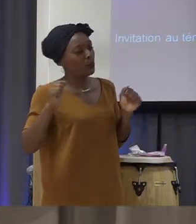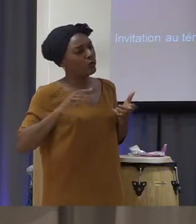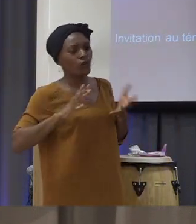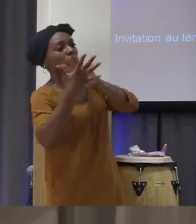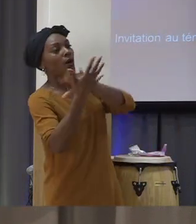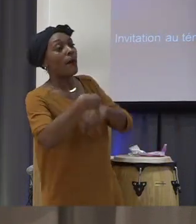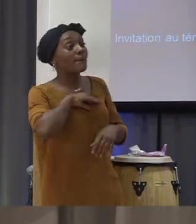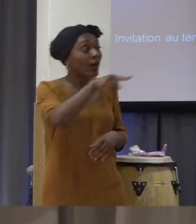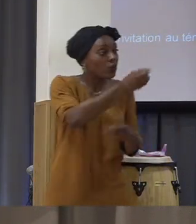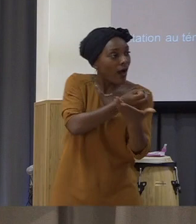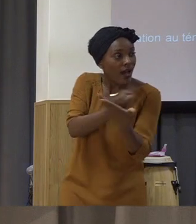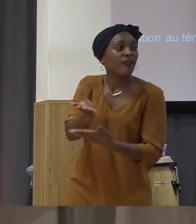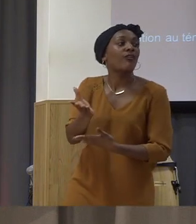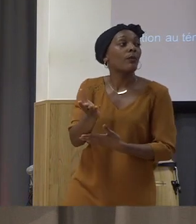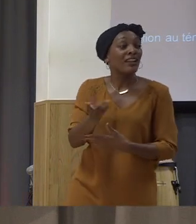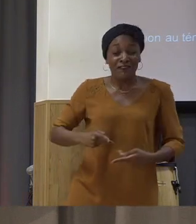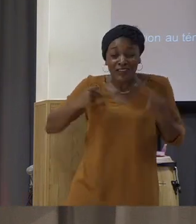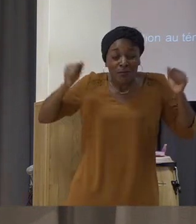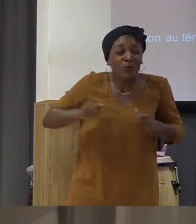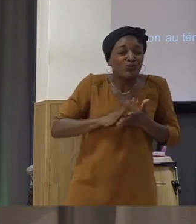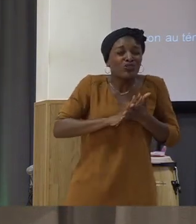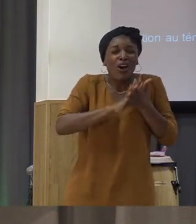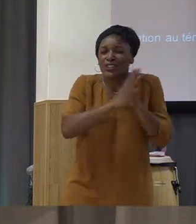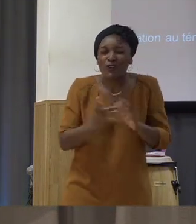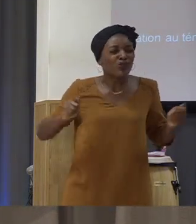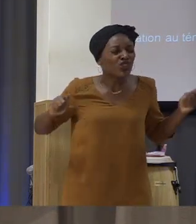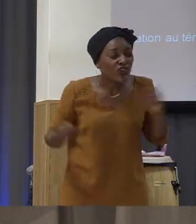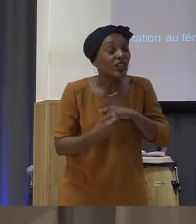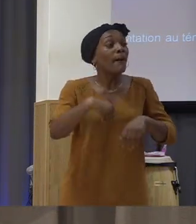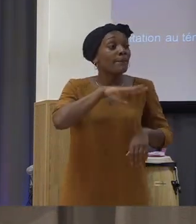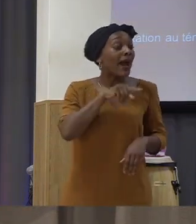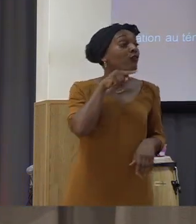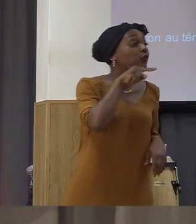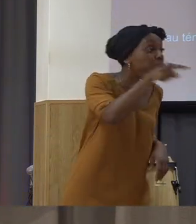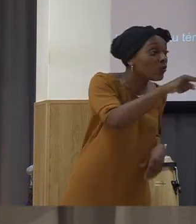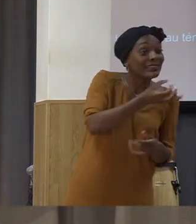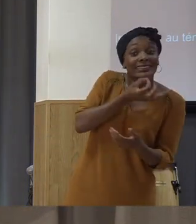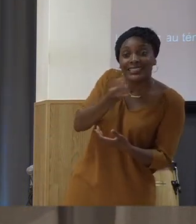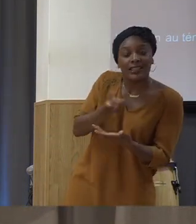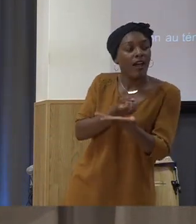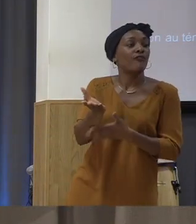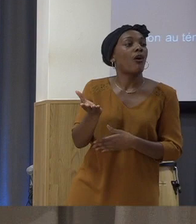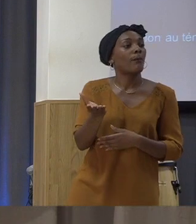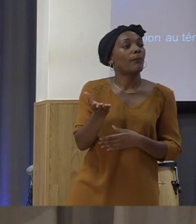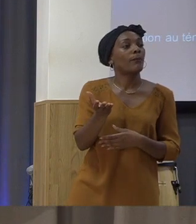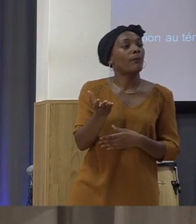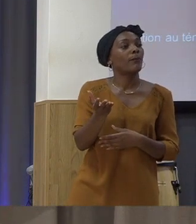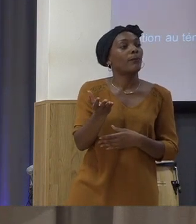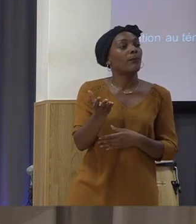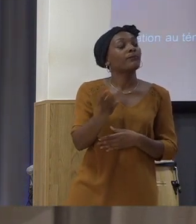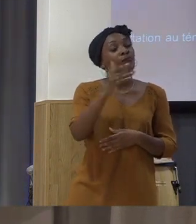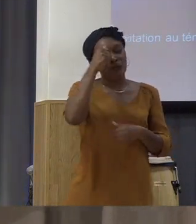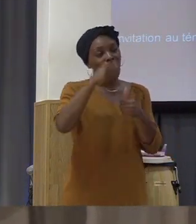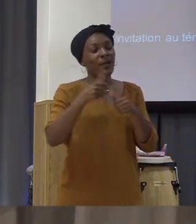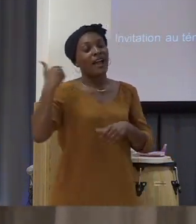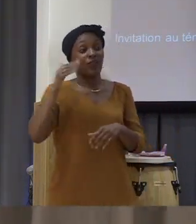transformée. Une vie peut être complètement changée. Et vous ne savez pas ce que Dieu va faire au travers de cette vie. Je me rappelle de ce